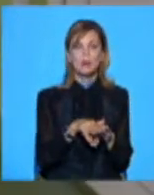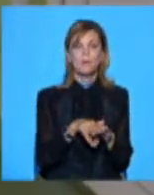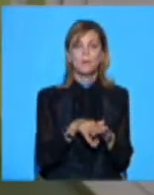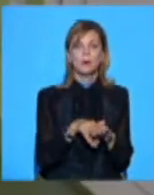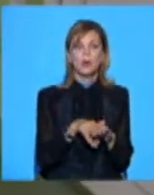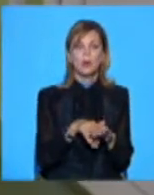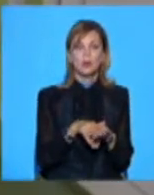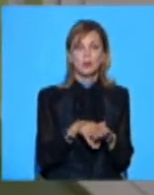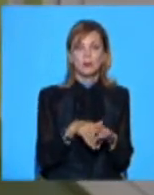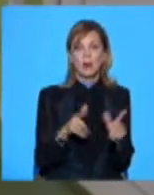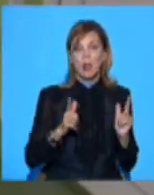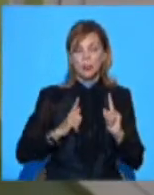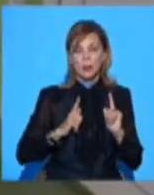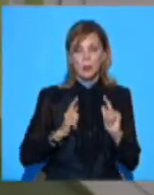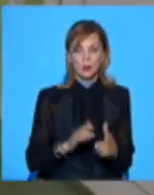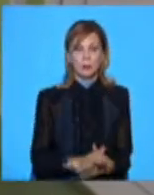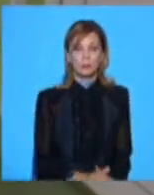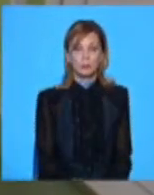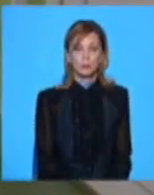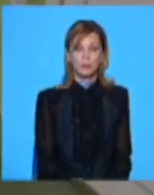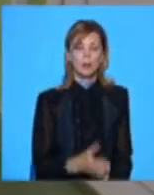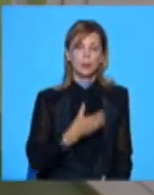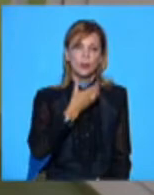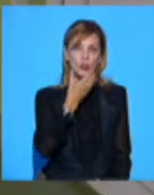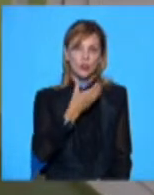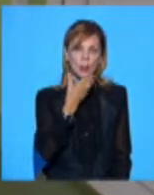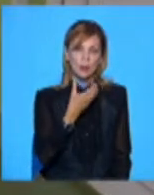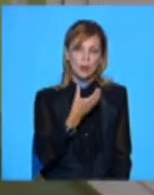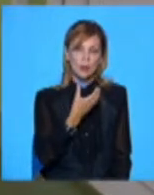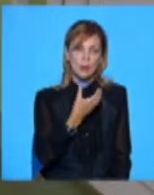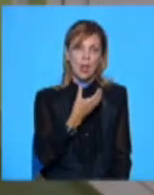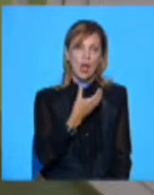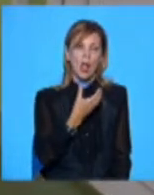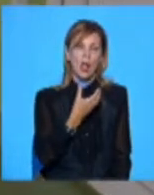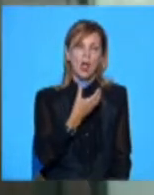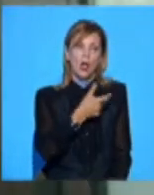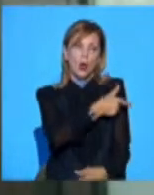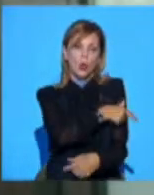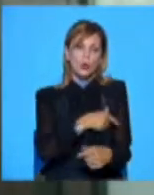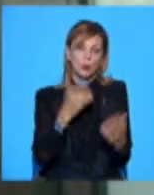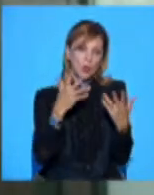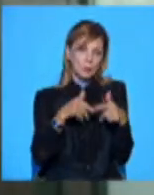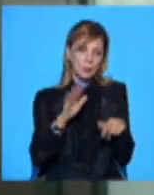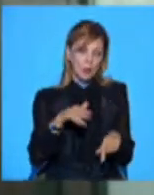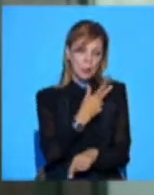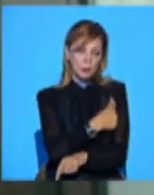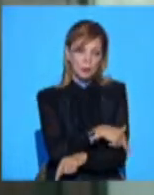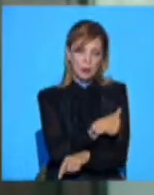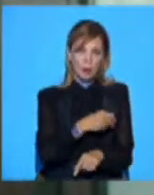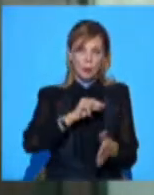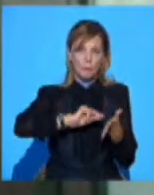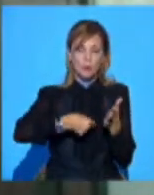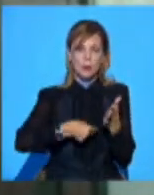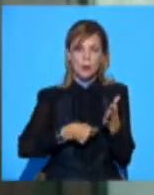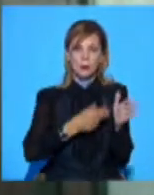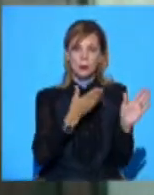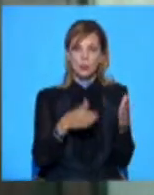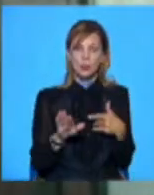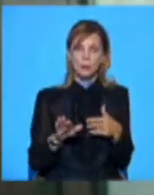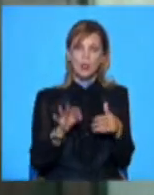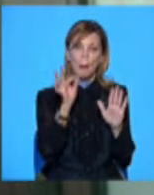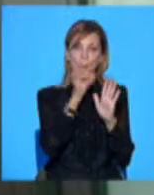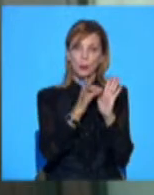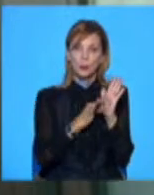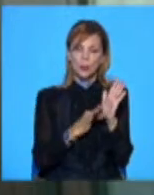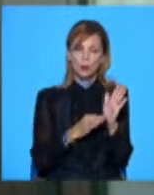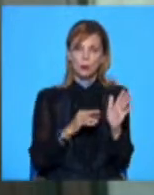de alertă încă așteaptă. În ședința Comitetului Director al Spitalului Județean a fost aprobată demararea